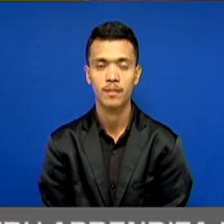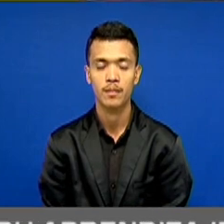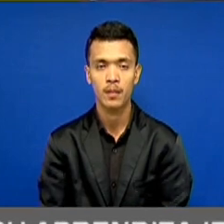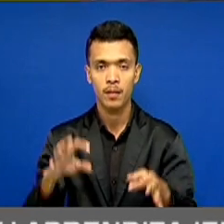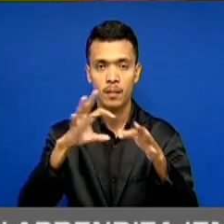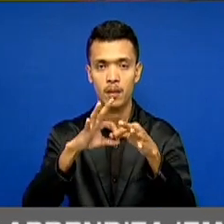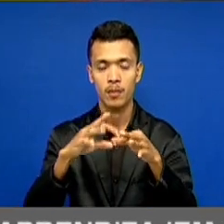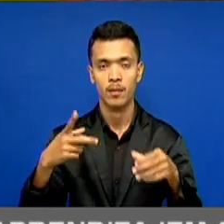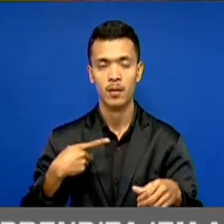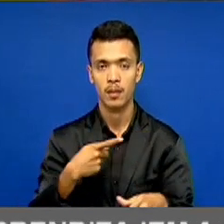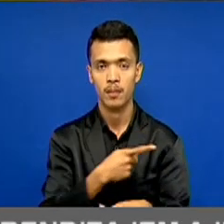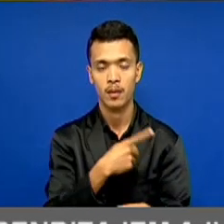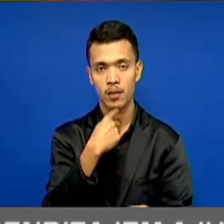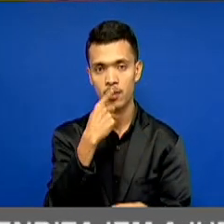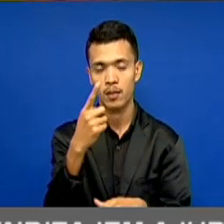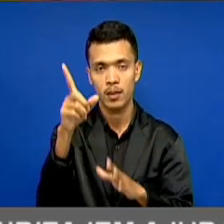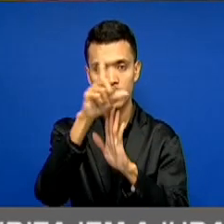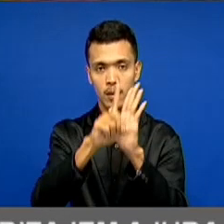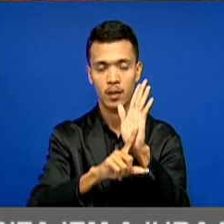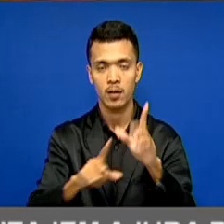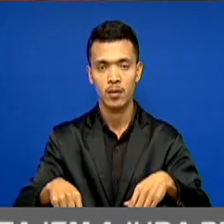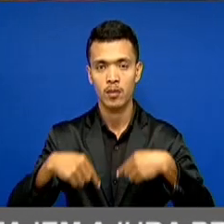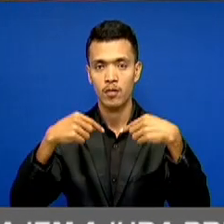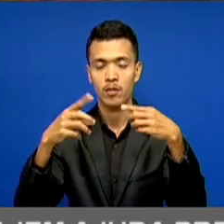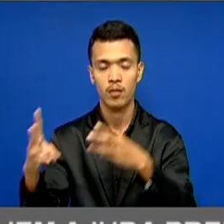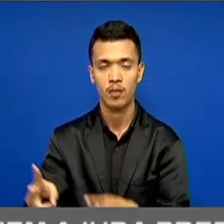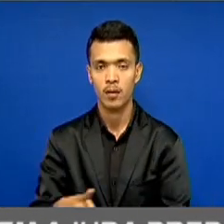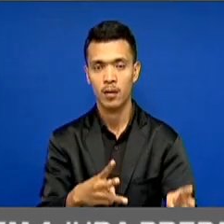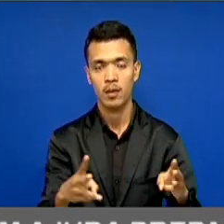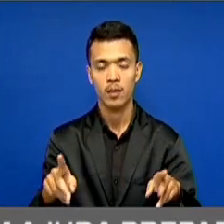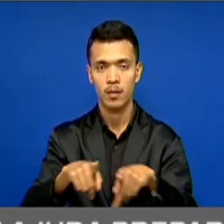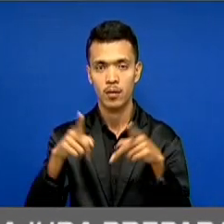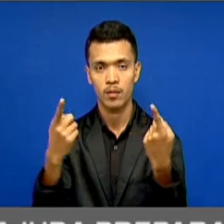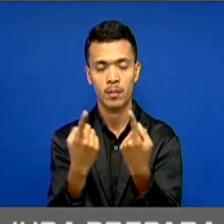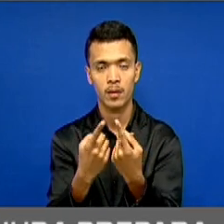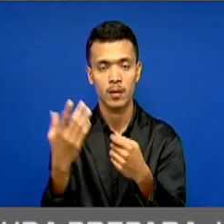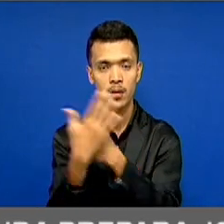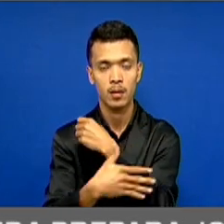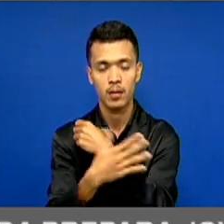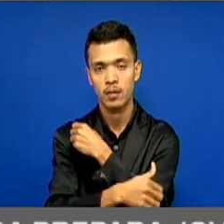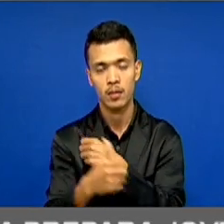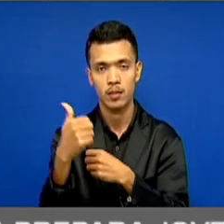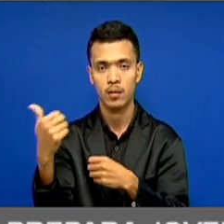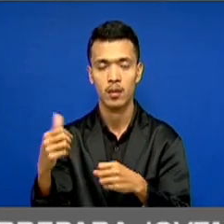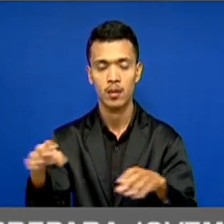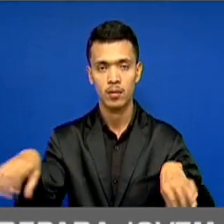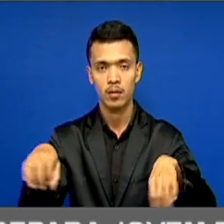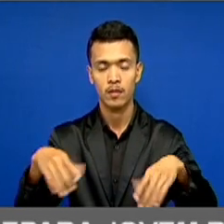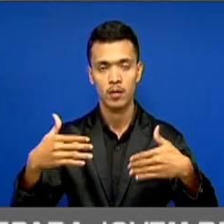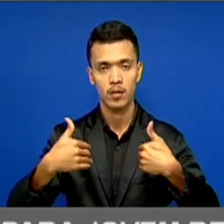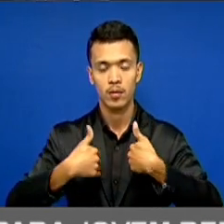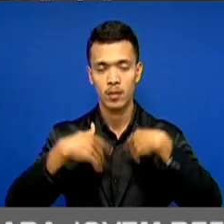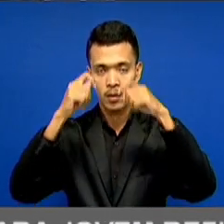Membro parlamento ne afirma, lei for dalam ba investidor estrangeiro bel investe ia Timor Leste, ia área econômica bancária, tamba